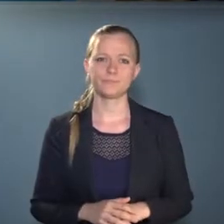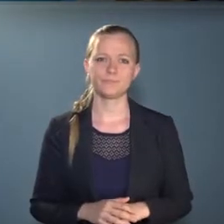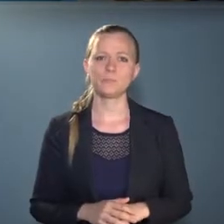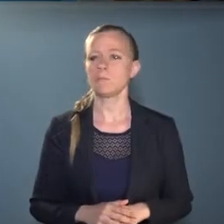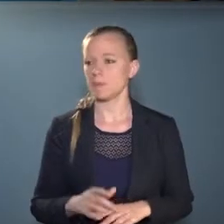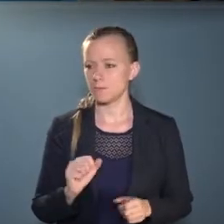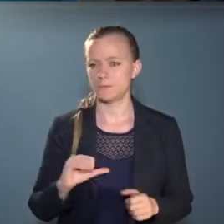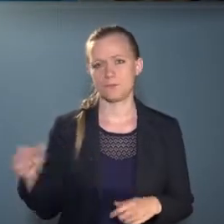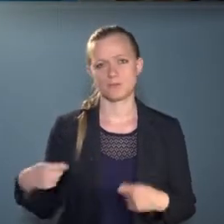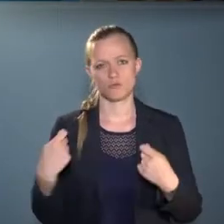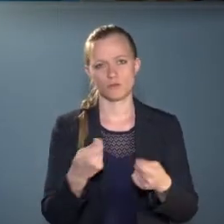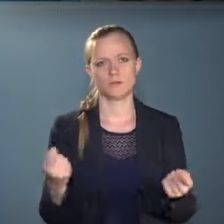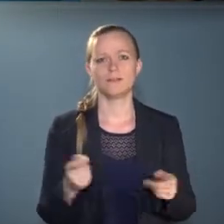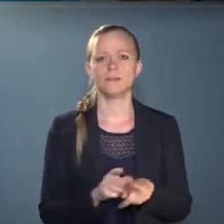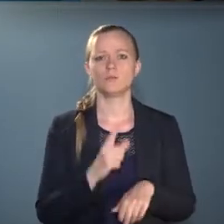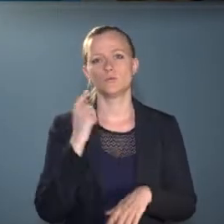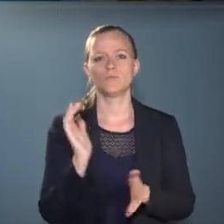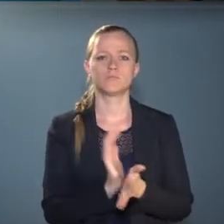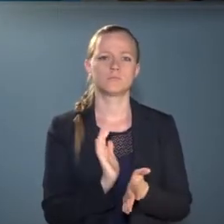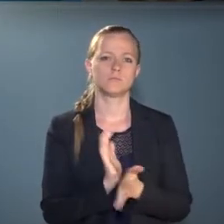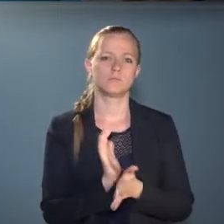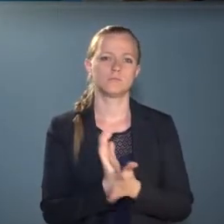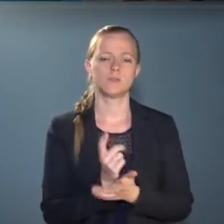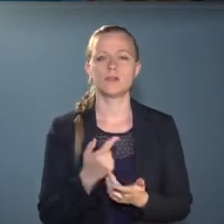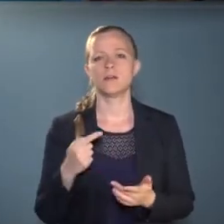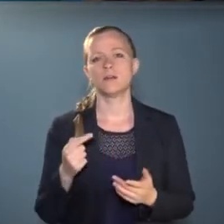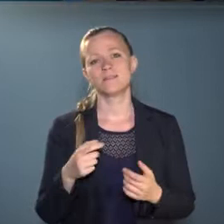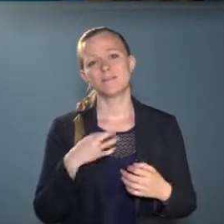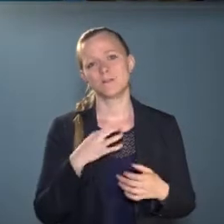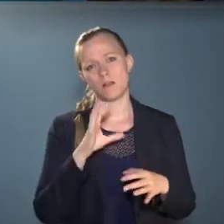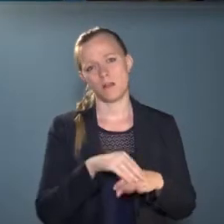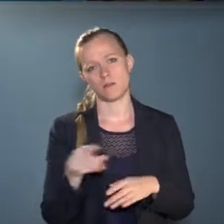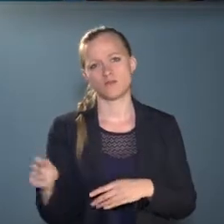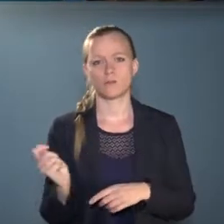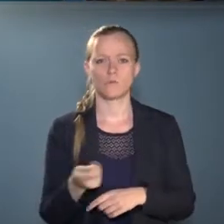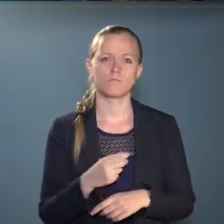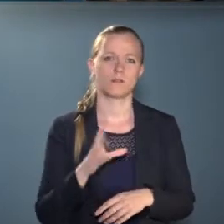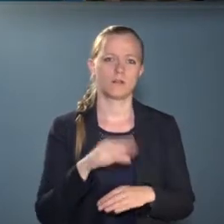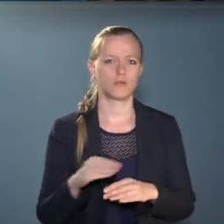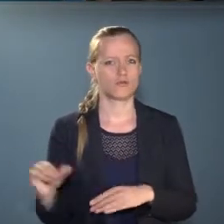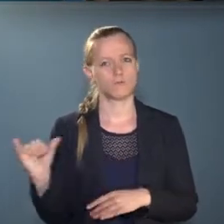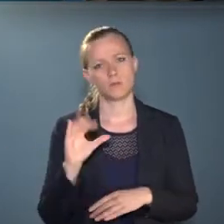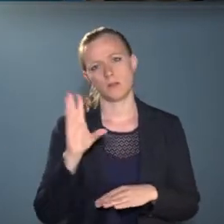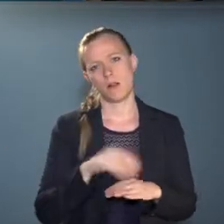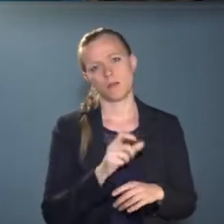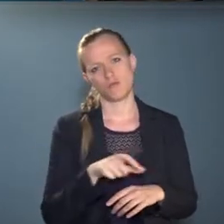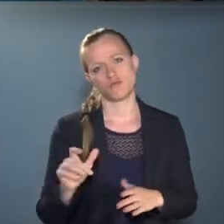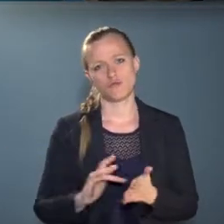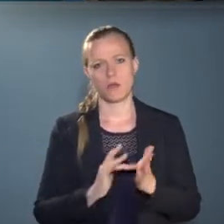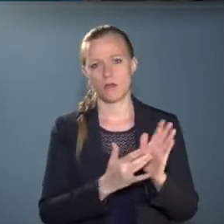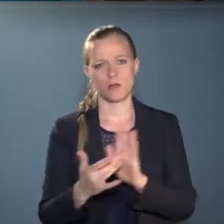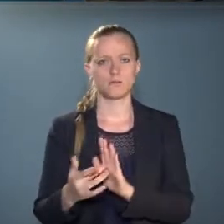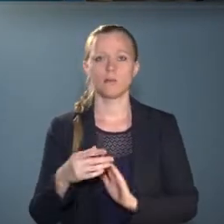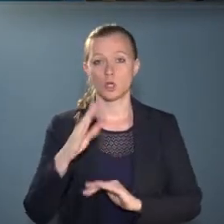amelyeket biztosítunk, és így tudjuk bizonyítani a civil lakosság felé, Kőbánya lakossága felé, Budapest lakossága felé, hogy a